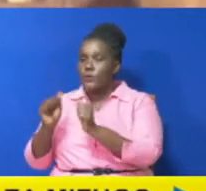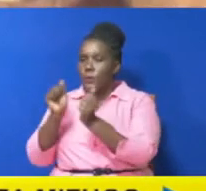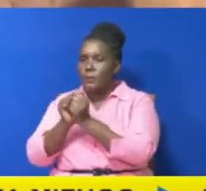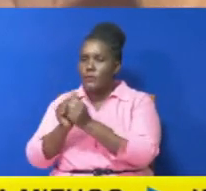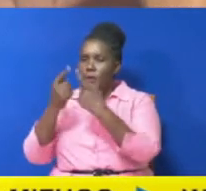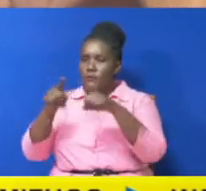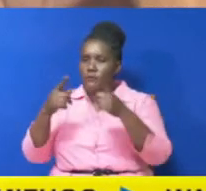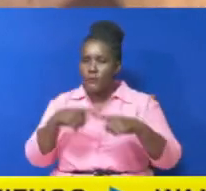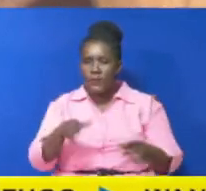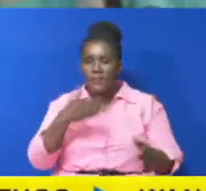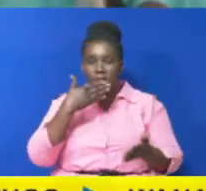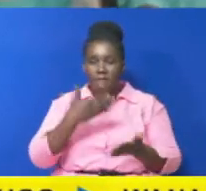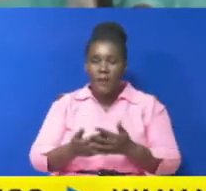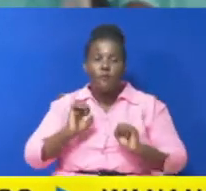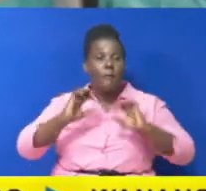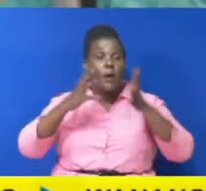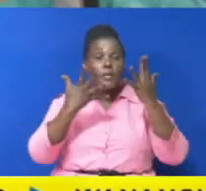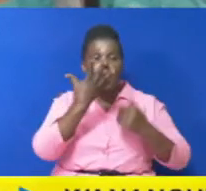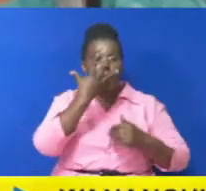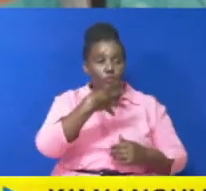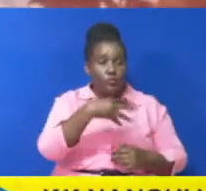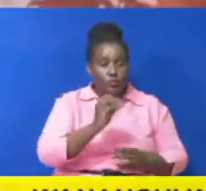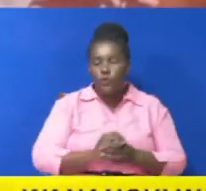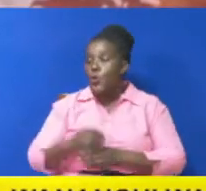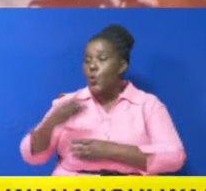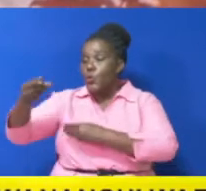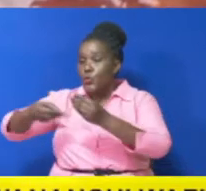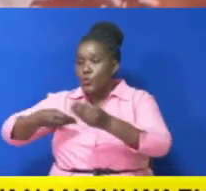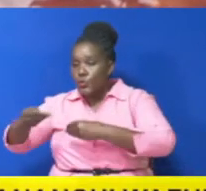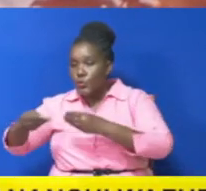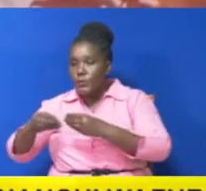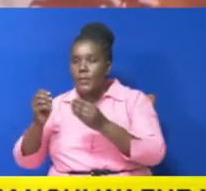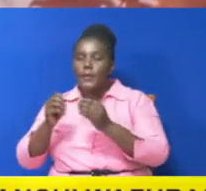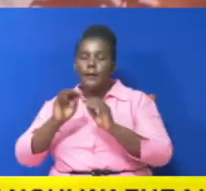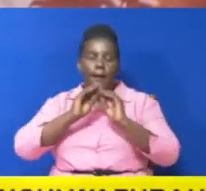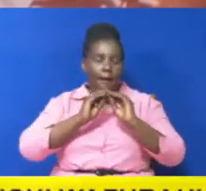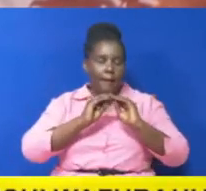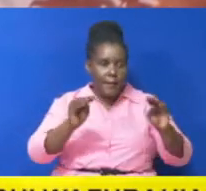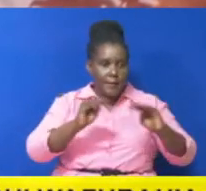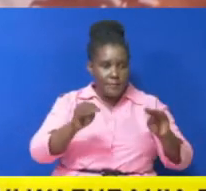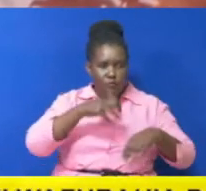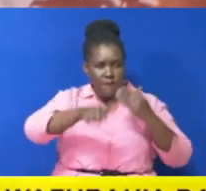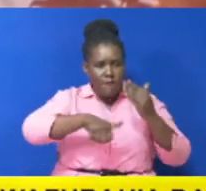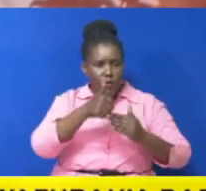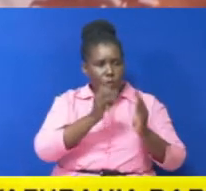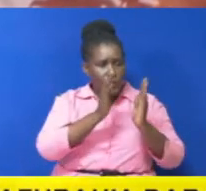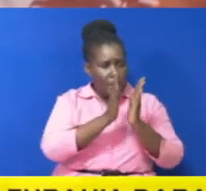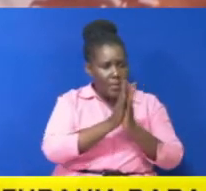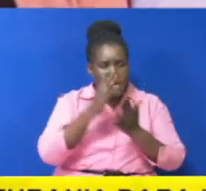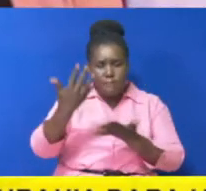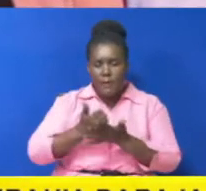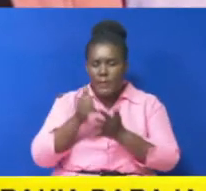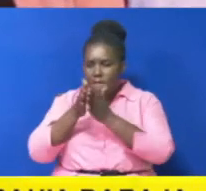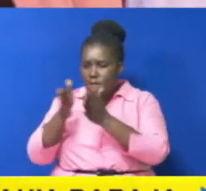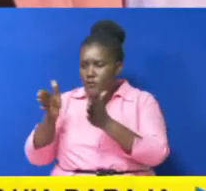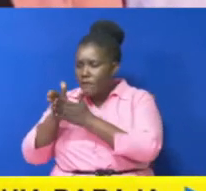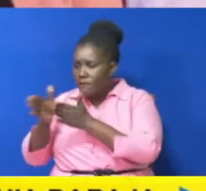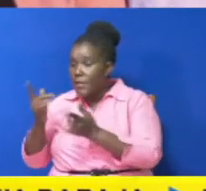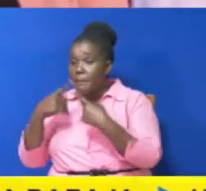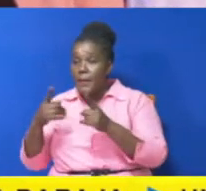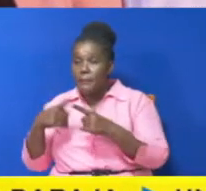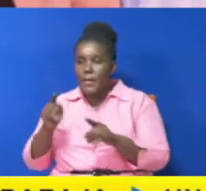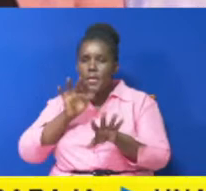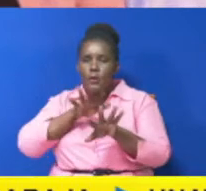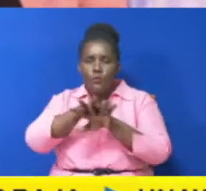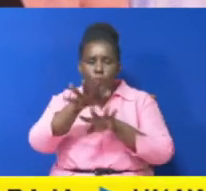ikiwemo maisha ya kiroho, elimu na masuala ya uchumi, ambapo viongozi wa dini wanapata fursa ya kueleza umuhimu